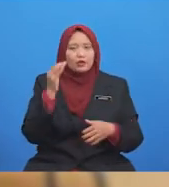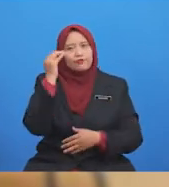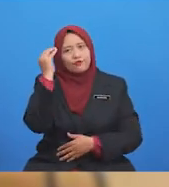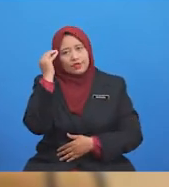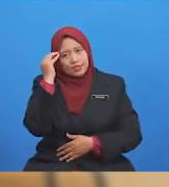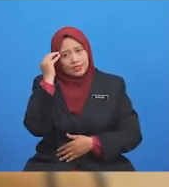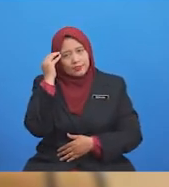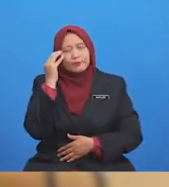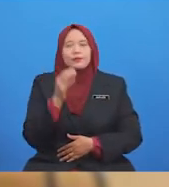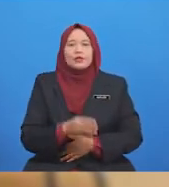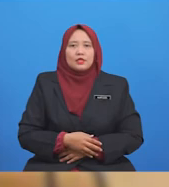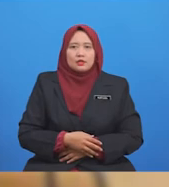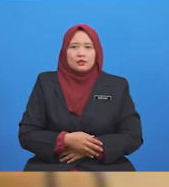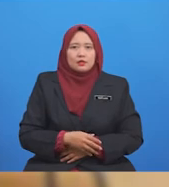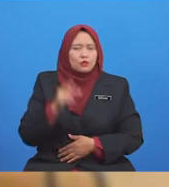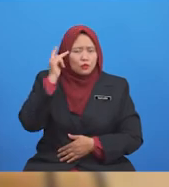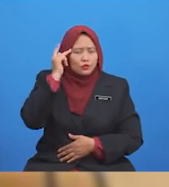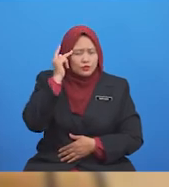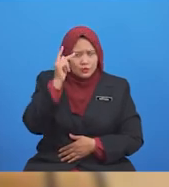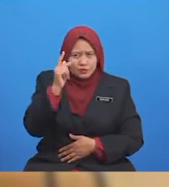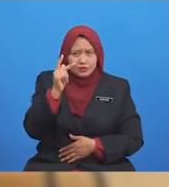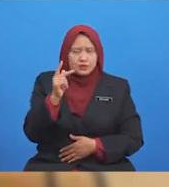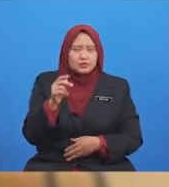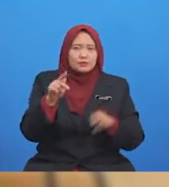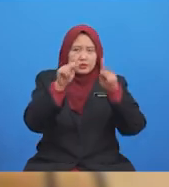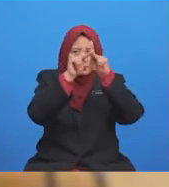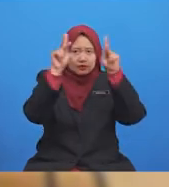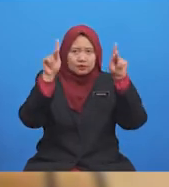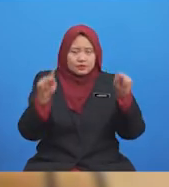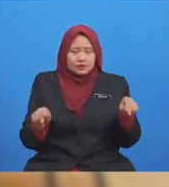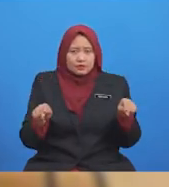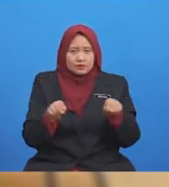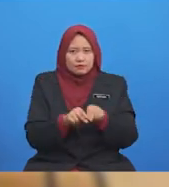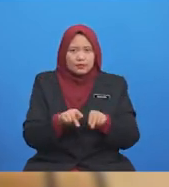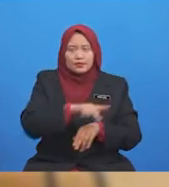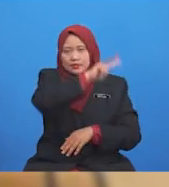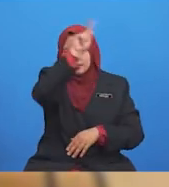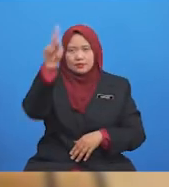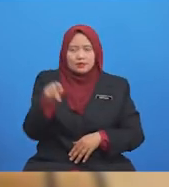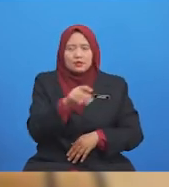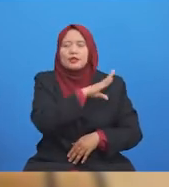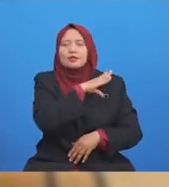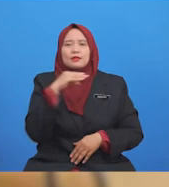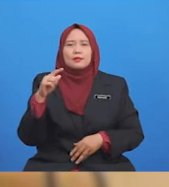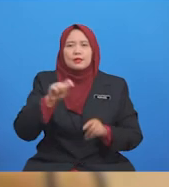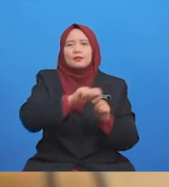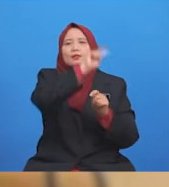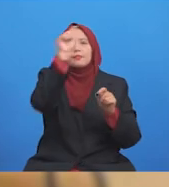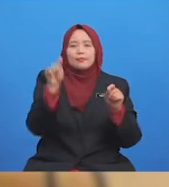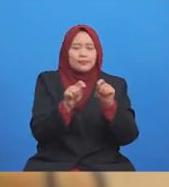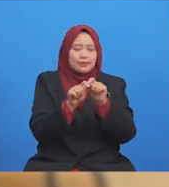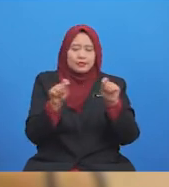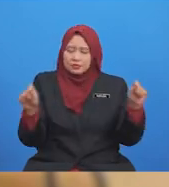dan menguasai konsep sisi empat kitaran dan tangen kepada bulatan.